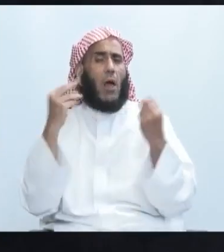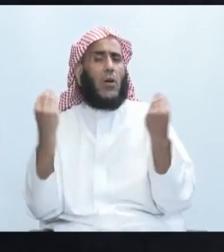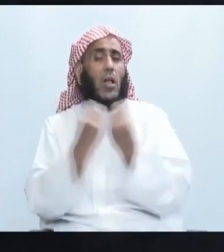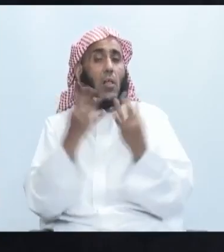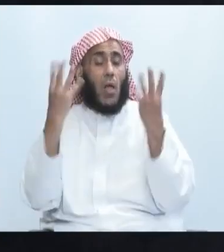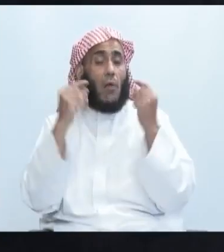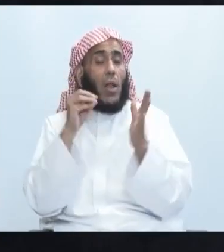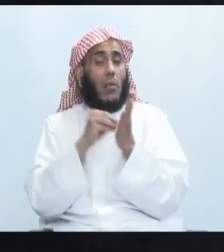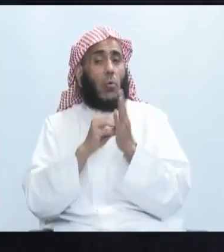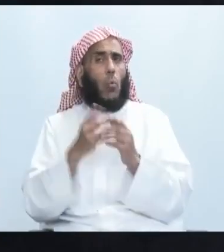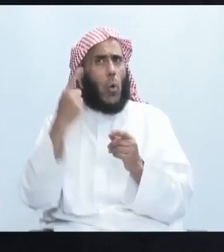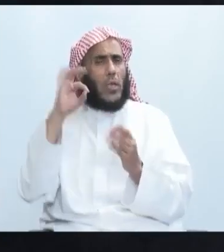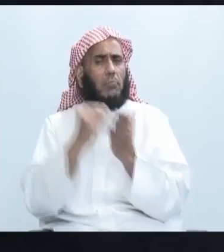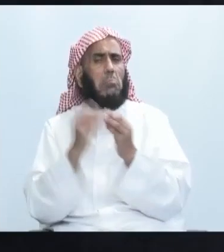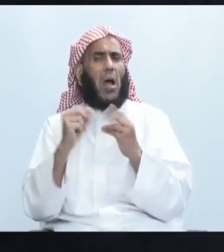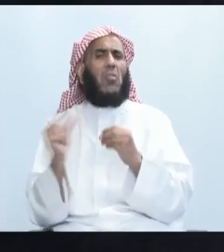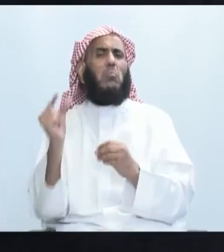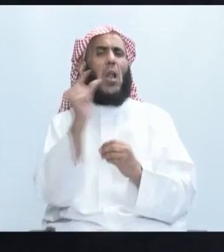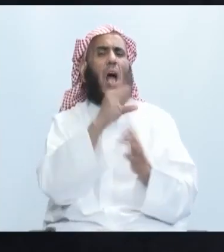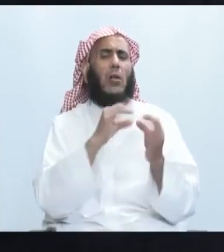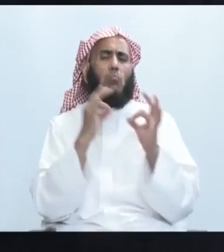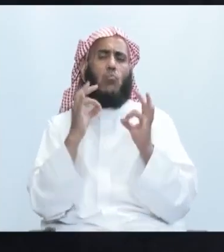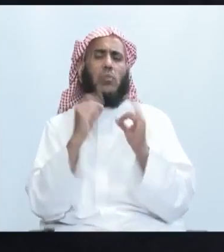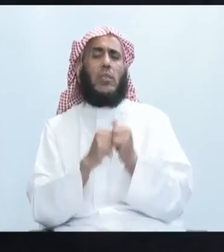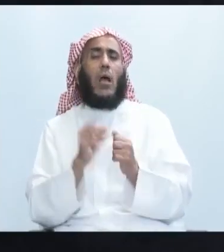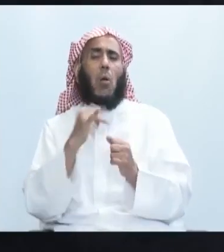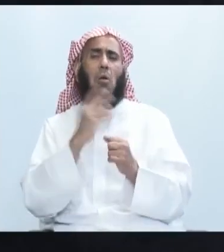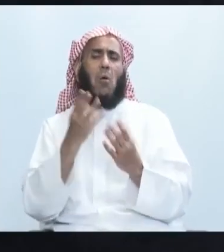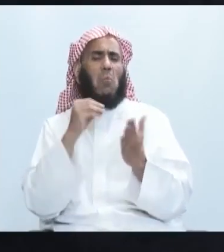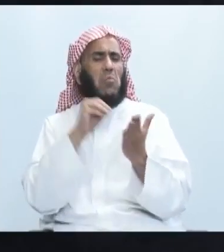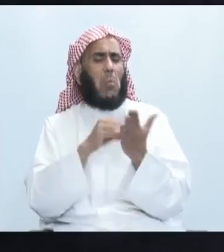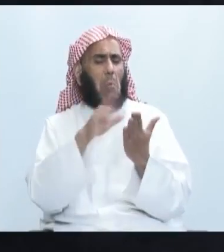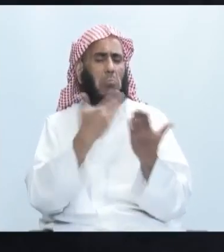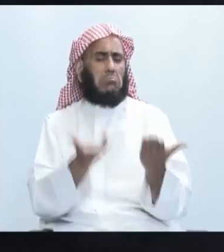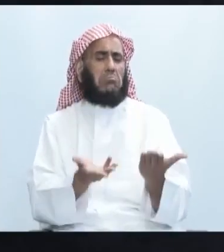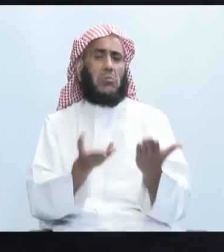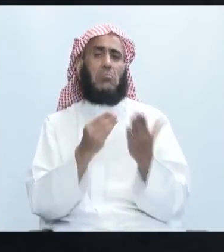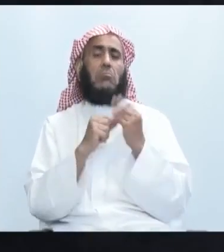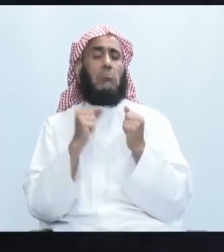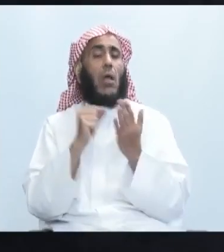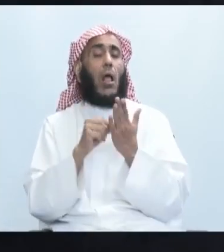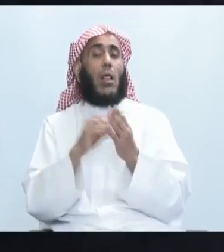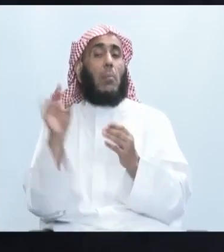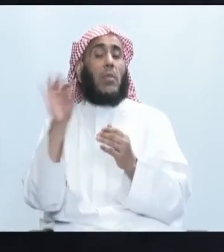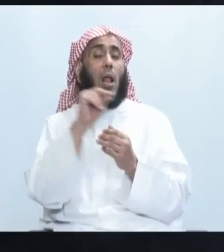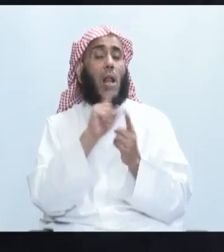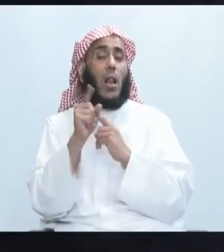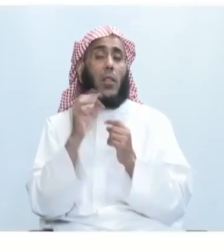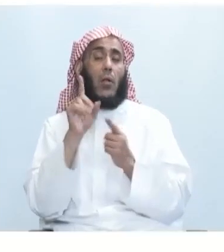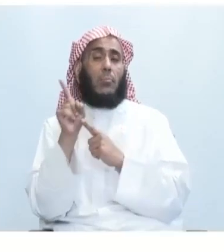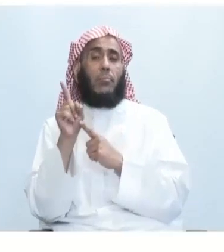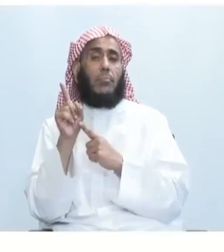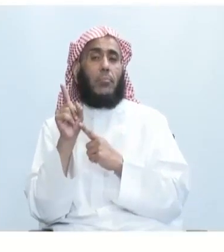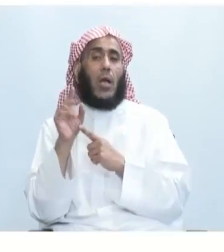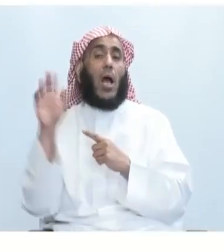ثقافه عن هذا الموضوع وتعرف بعض المصطلحات لا ان تعرف فيه شيئا كما في هذا المثال الذي ذكره او